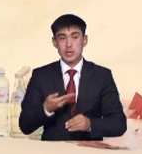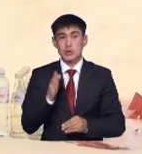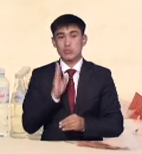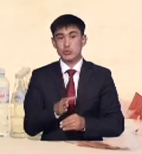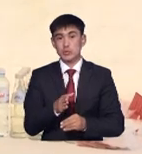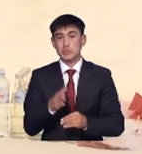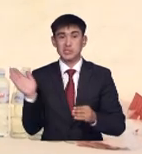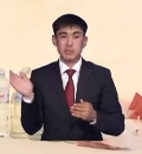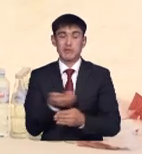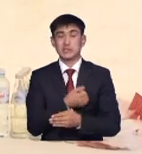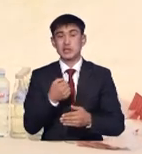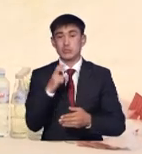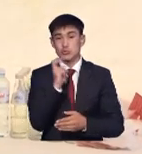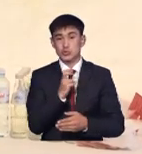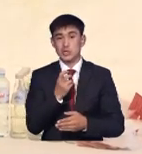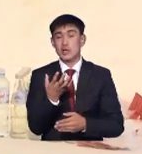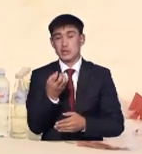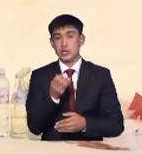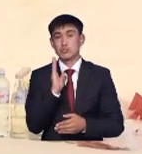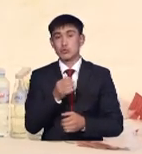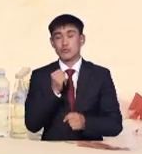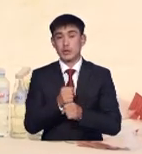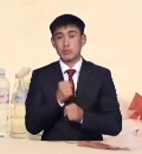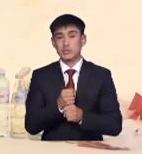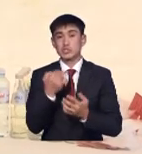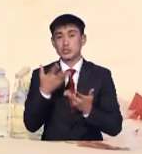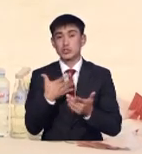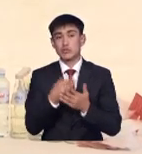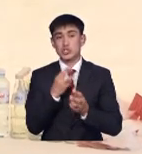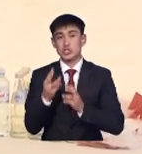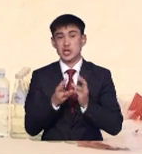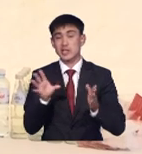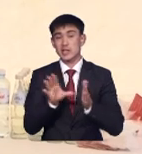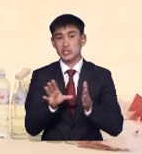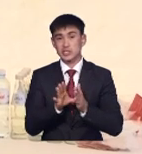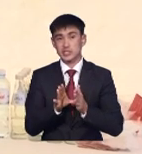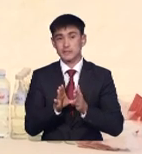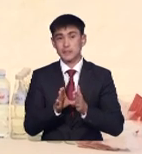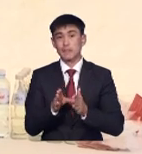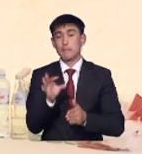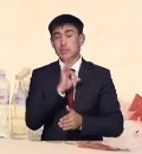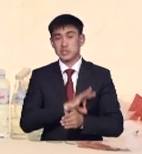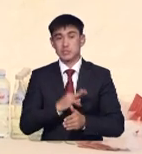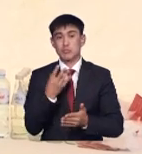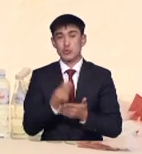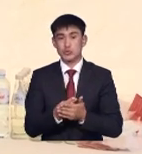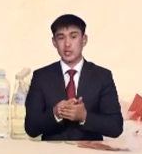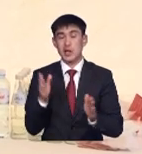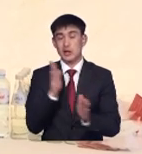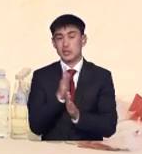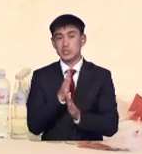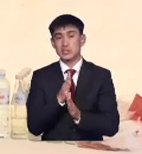будем избавляться от мусора Мы также будем вырабатывать за счёт его сжигания электричества тем самым приносить свою пользу для